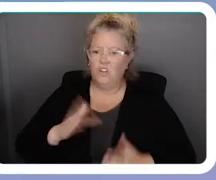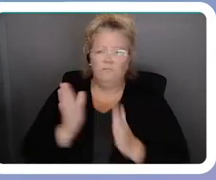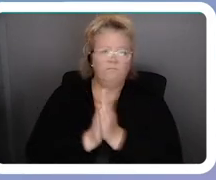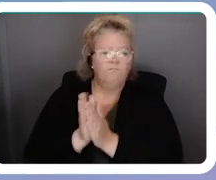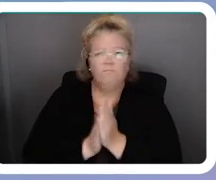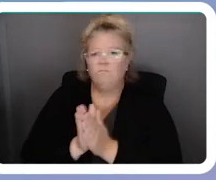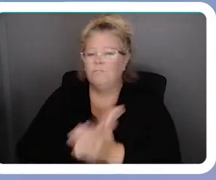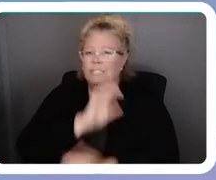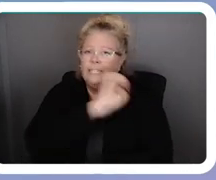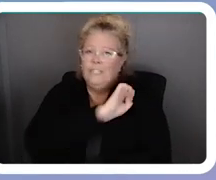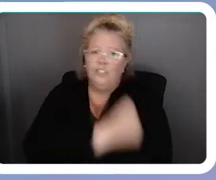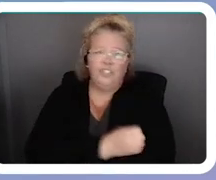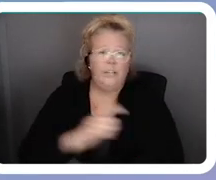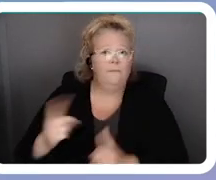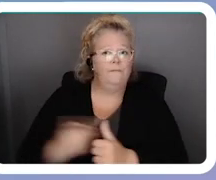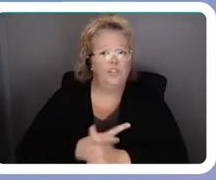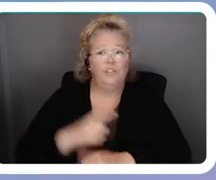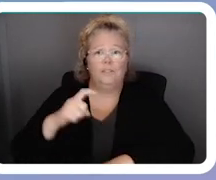αρχίσω να